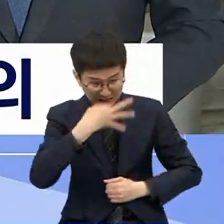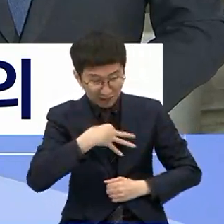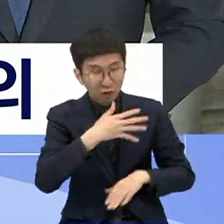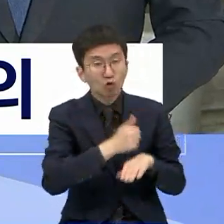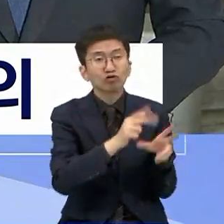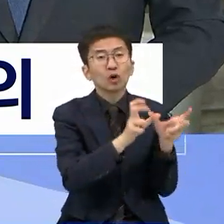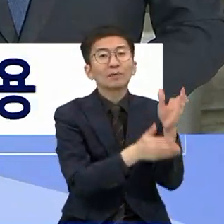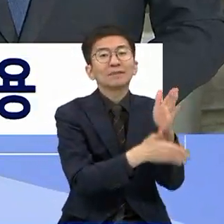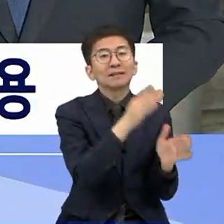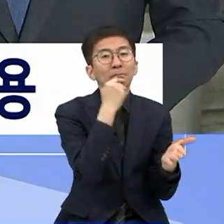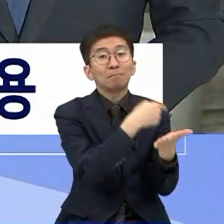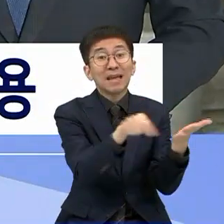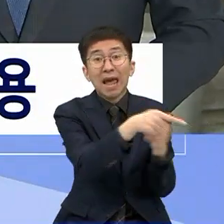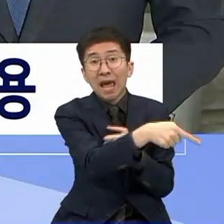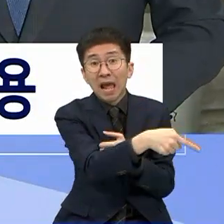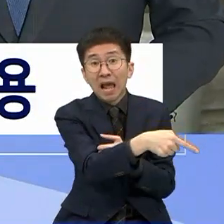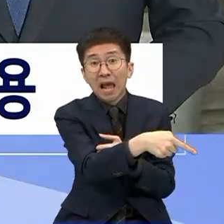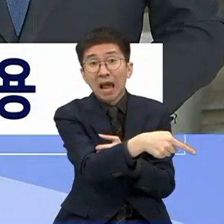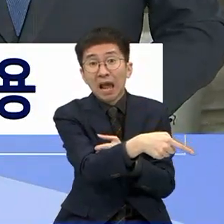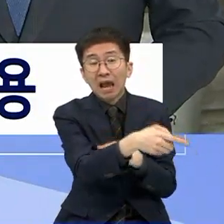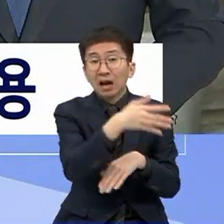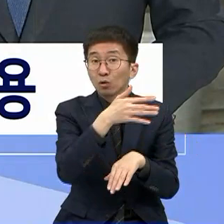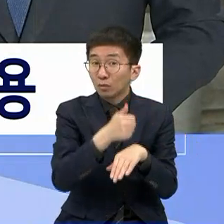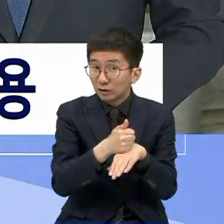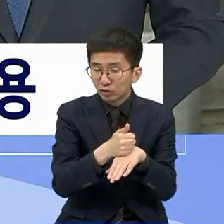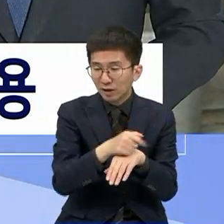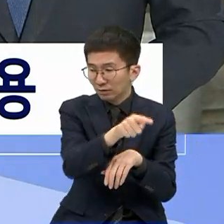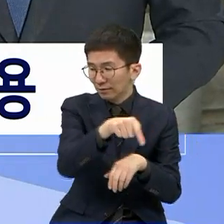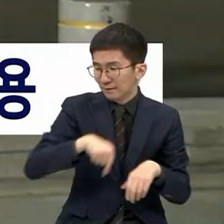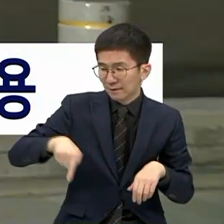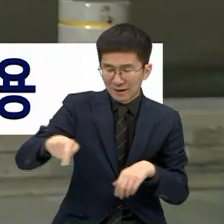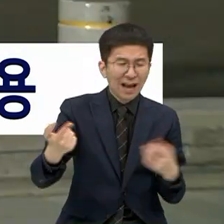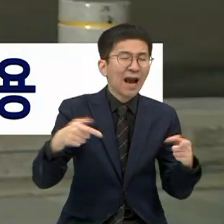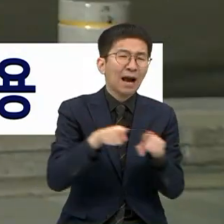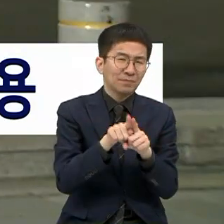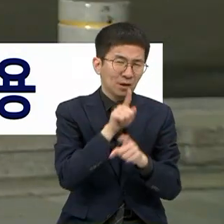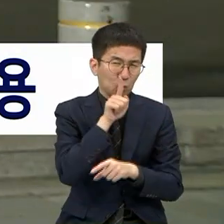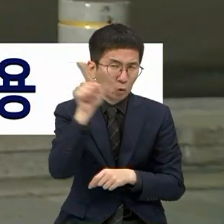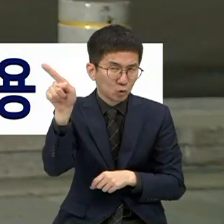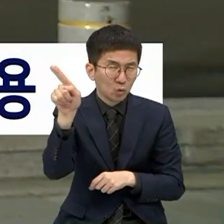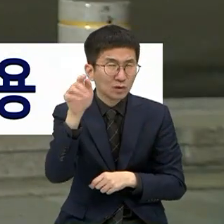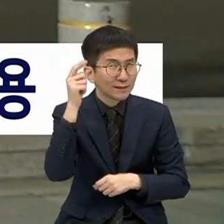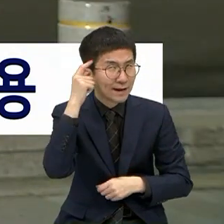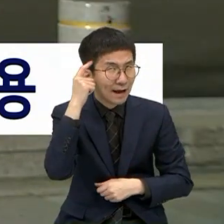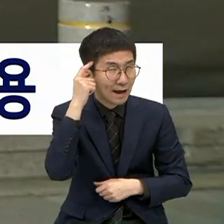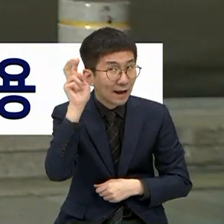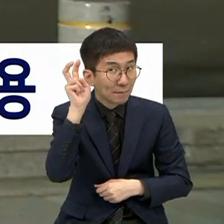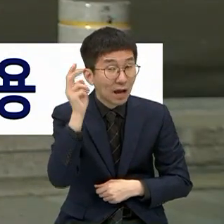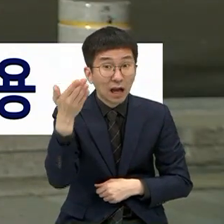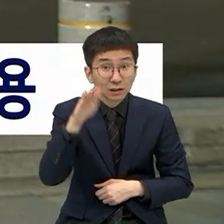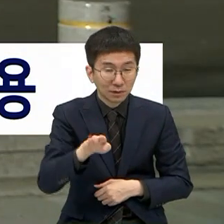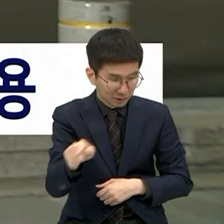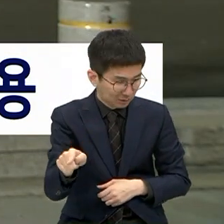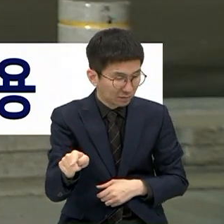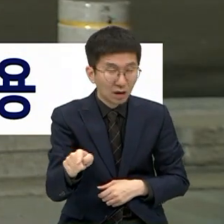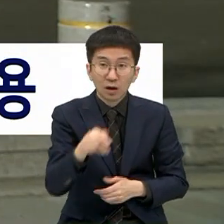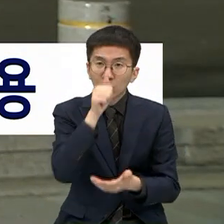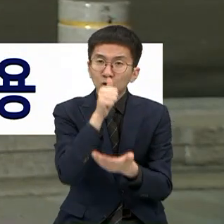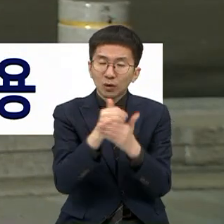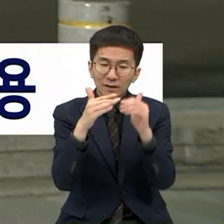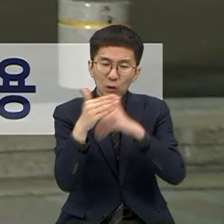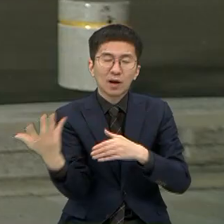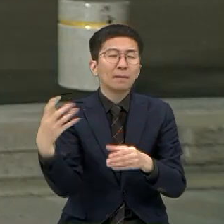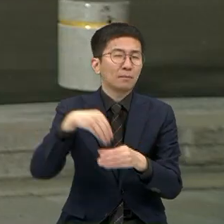끼쳤다는 배임 혐의는 나중에 관련자들과 함께 기소에 거란 전망도 있었지만 이번 공소사실에 포함되는 것으로